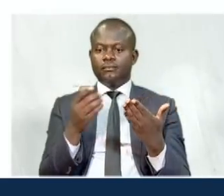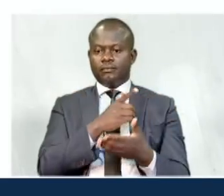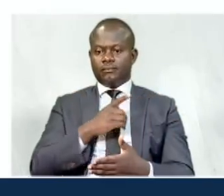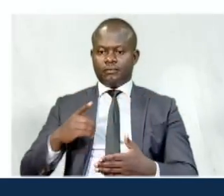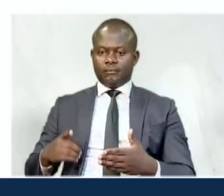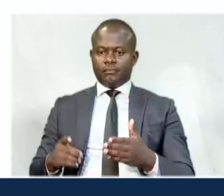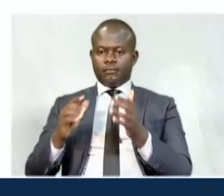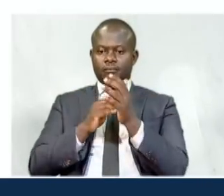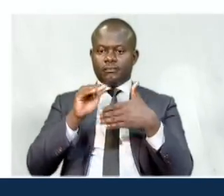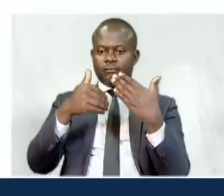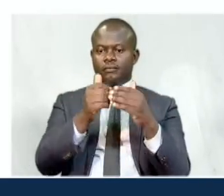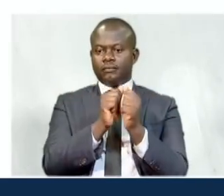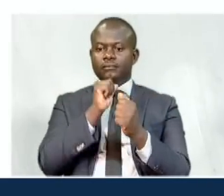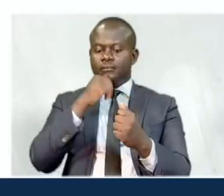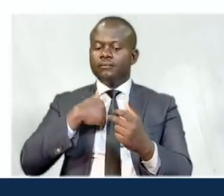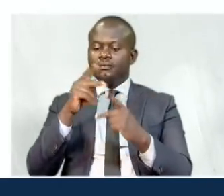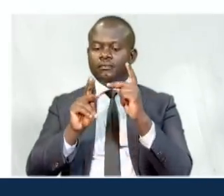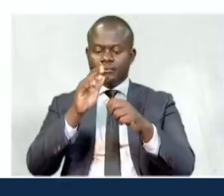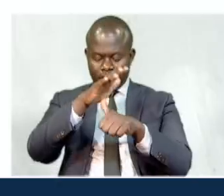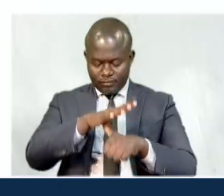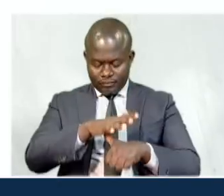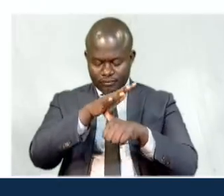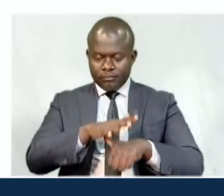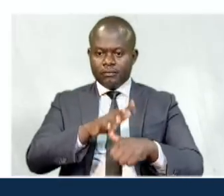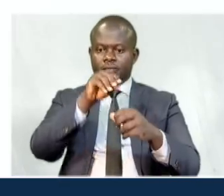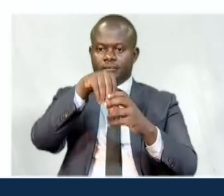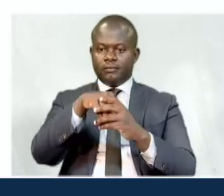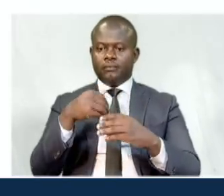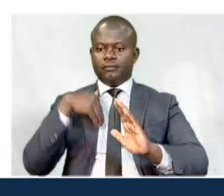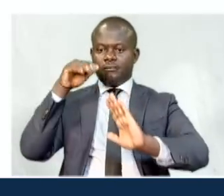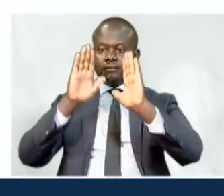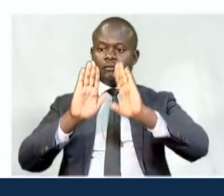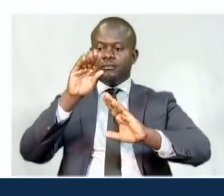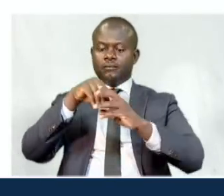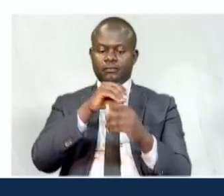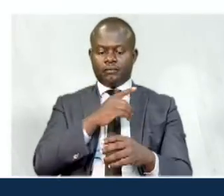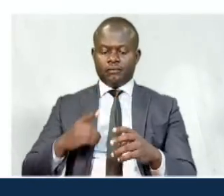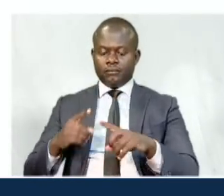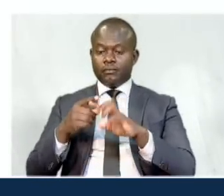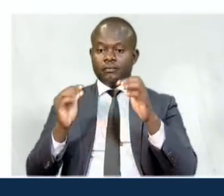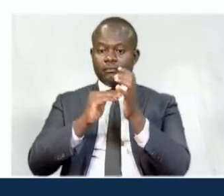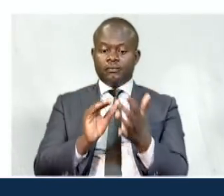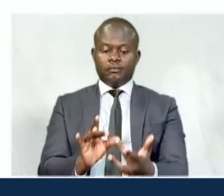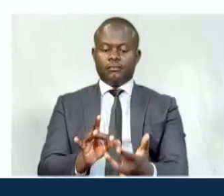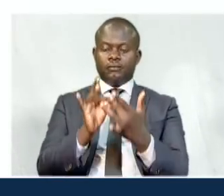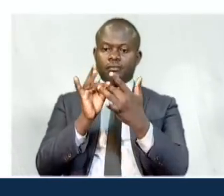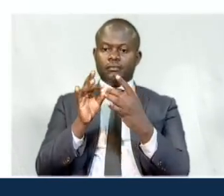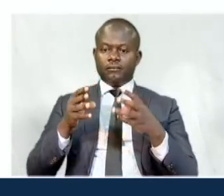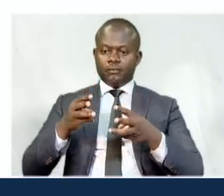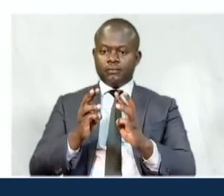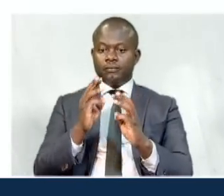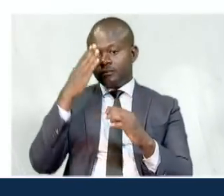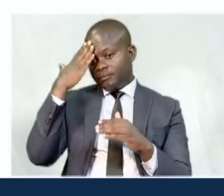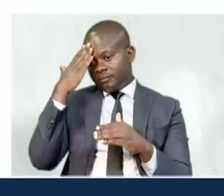demokarasi no kutagira abo duheza mu kugira uruhare muri demokarasi, ariko by'umwihariko hari ukugira